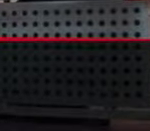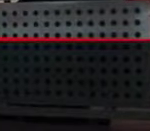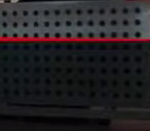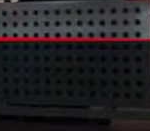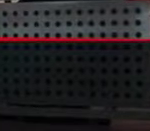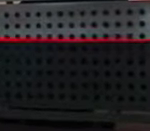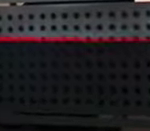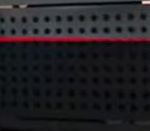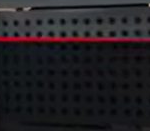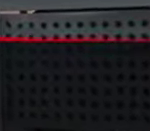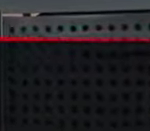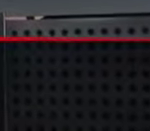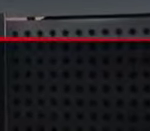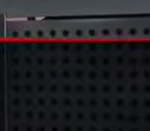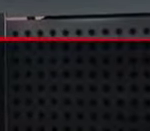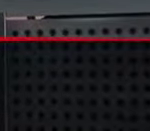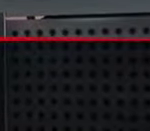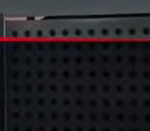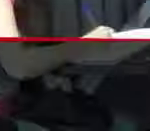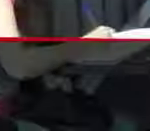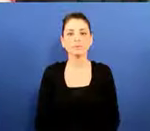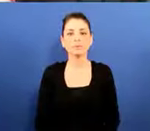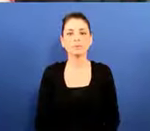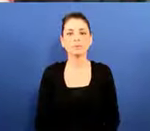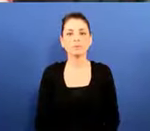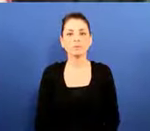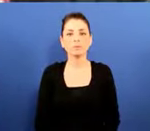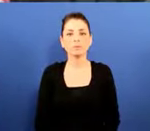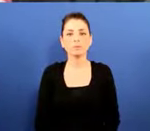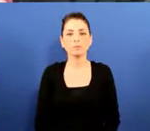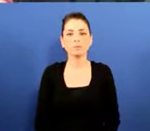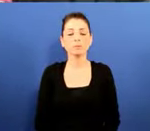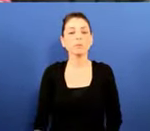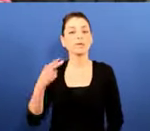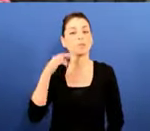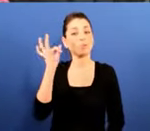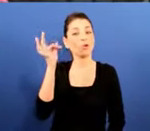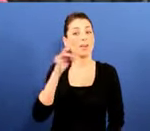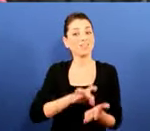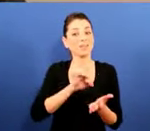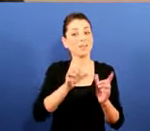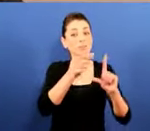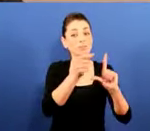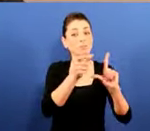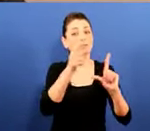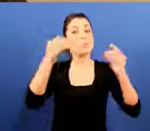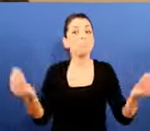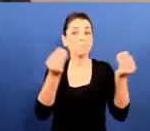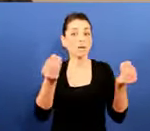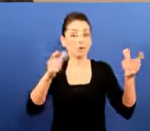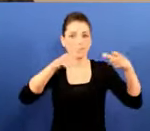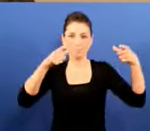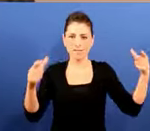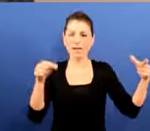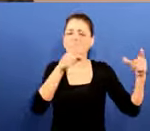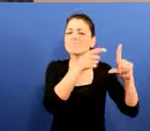Aldundiak handitu eta hobetu egin du Bizkaitik Fundazioaren bitartez gizarteari eskaintzen dion abildua bizkaia.eu posta elektronikoaren